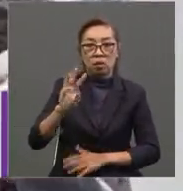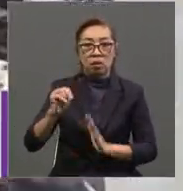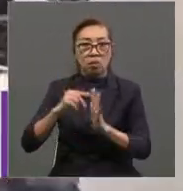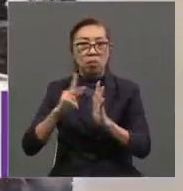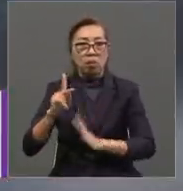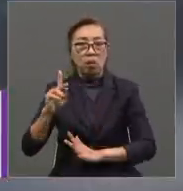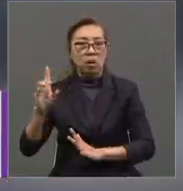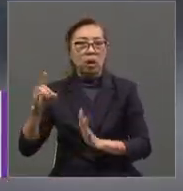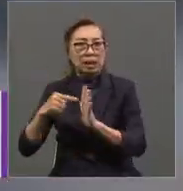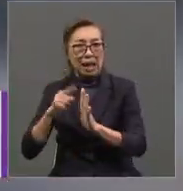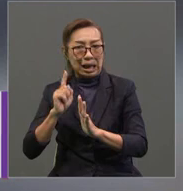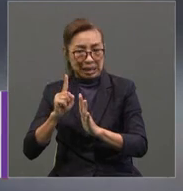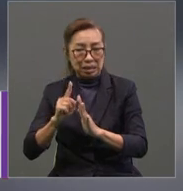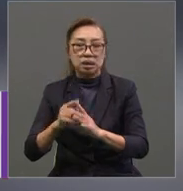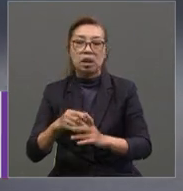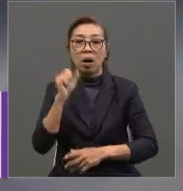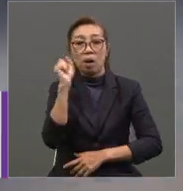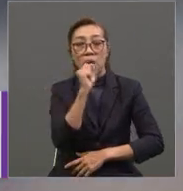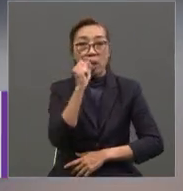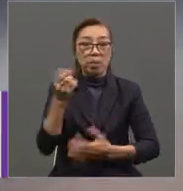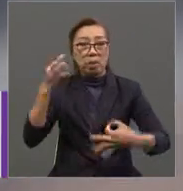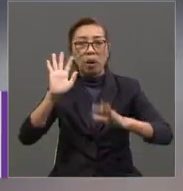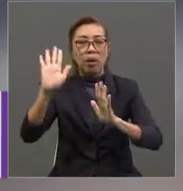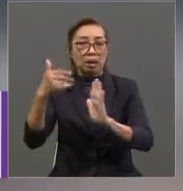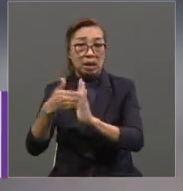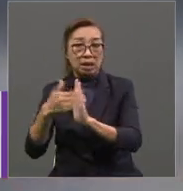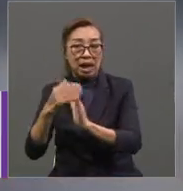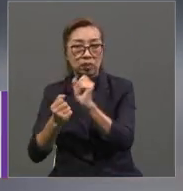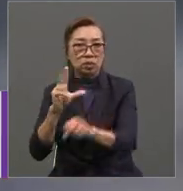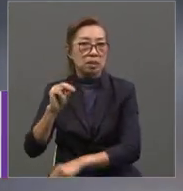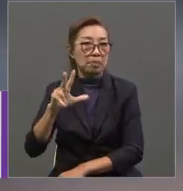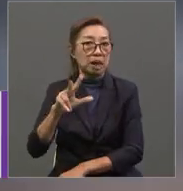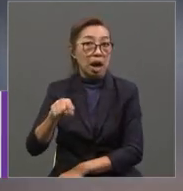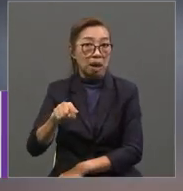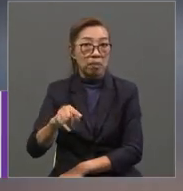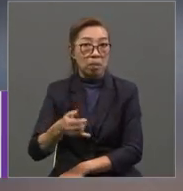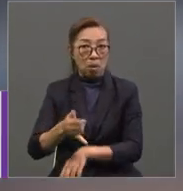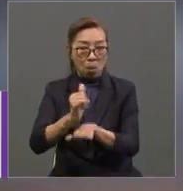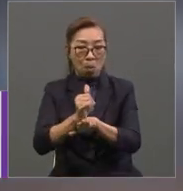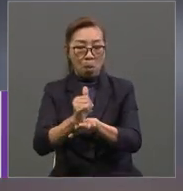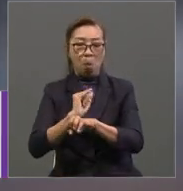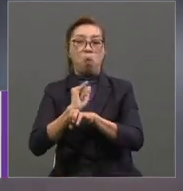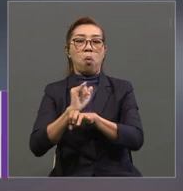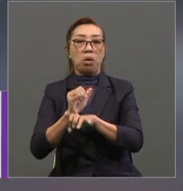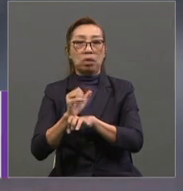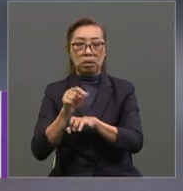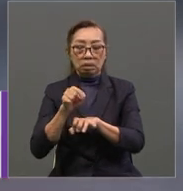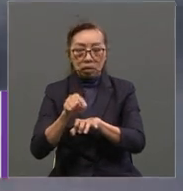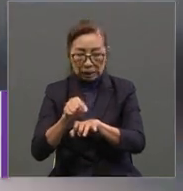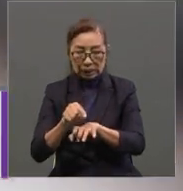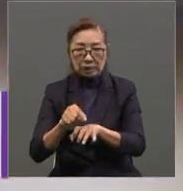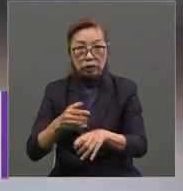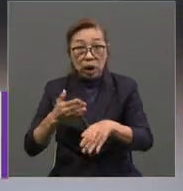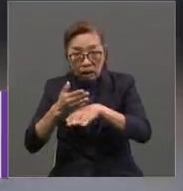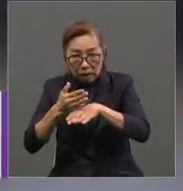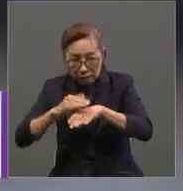ร่วมมิตรเป็นพระเอกหมอลำชื่อดังนะครับอายุ 33ปีถูกอัดก๊อปปี้อยู่ติดคาพวงมาลัยครับเจ้าหน้าที่กู้ภัยต้องใช้